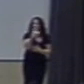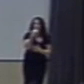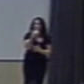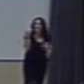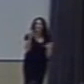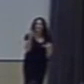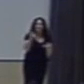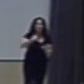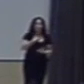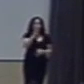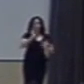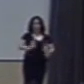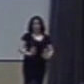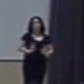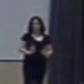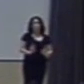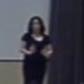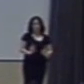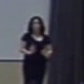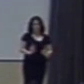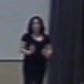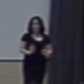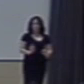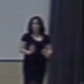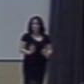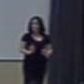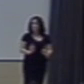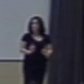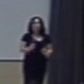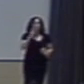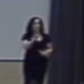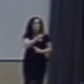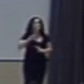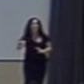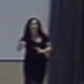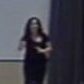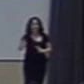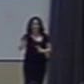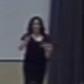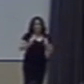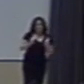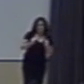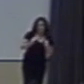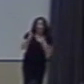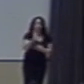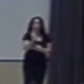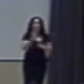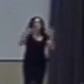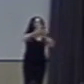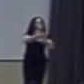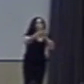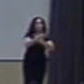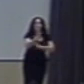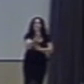saber on està el seu lloc, no? I també és una mirada de la vida i d'explicar què està passant, no?